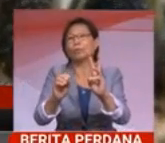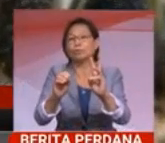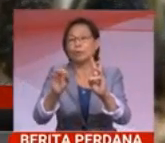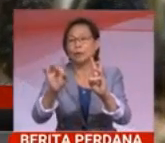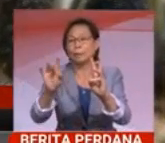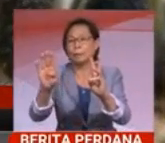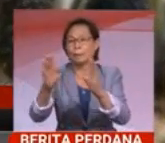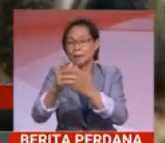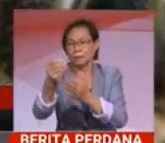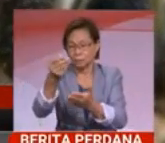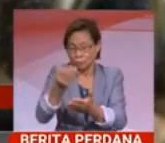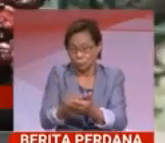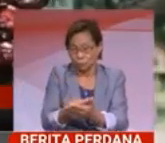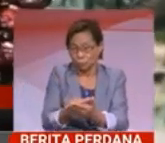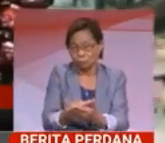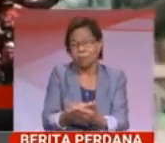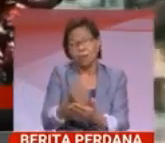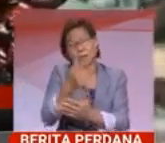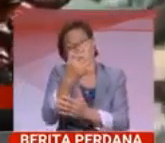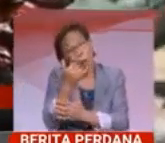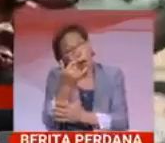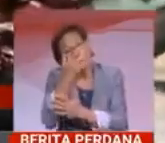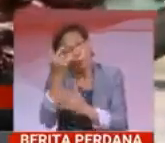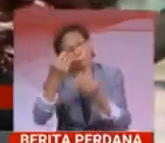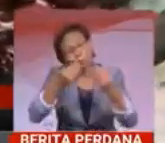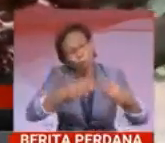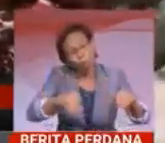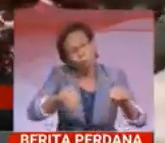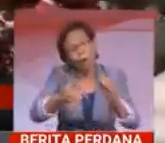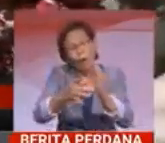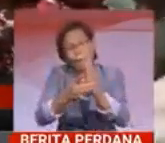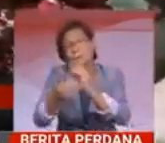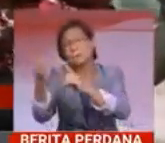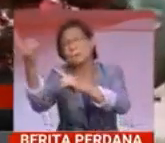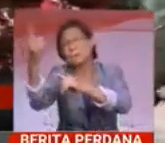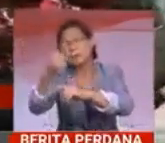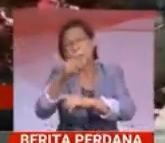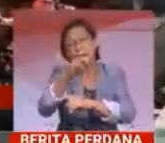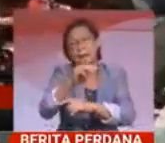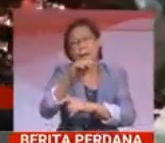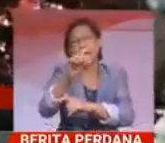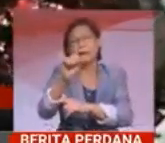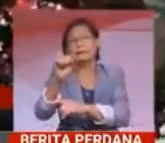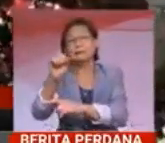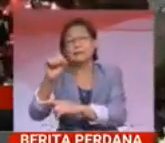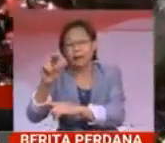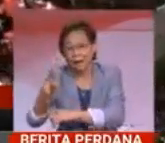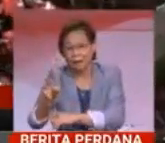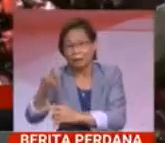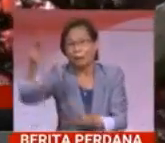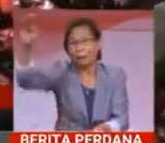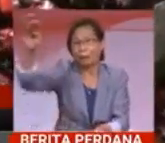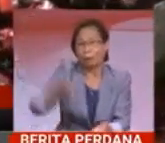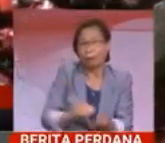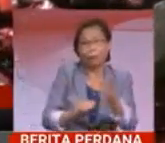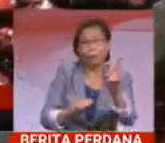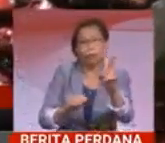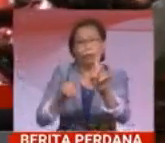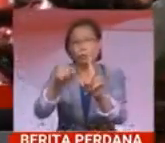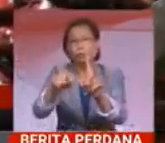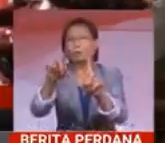delapan sembilan ringgit ini berikut ton jumlah jualan minyak sawit mentah msm merosot sebanyak 21